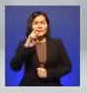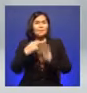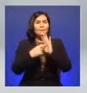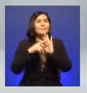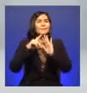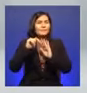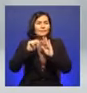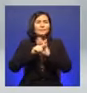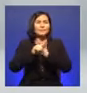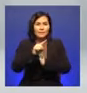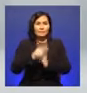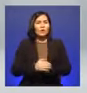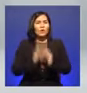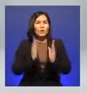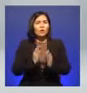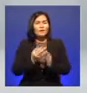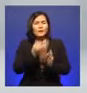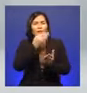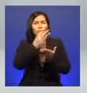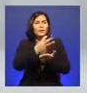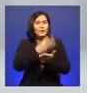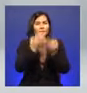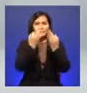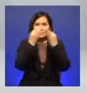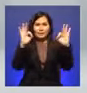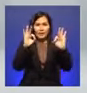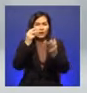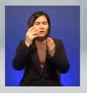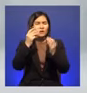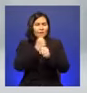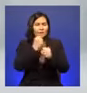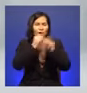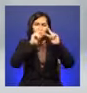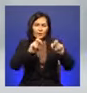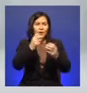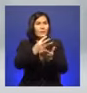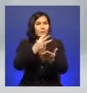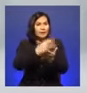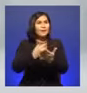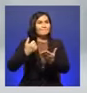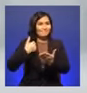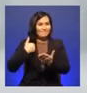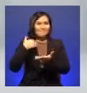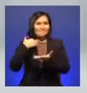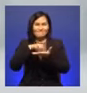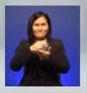แล้วก็ได้ทำการทบทวนวิจัยงานวิชาการเกี่ยวกับด้านนี้มาด้วยค่ะเรียนเชิญค่ะ